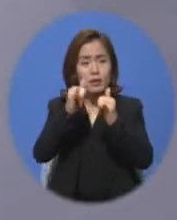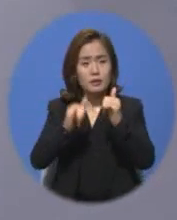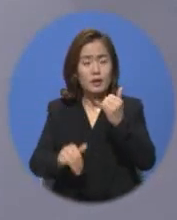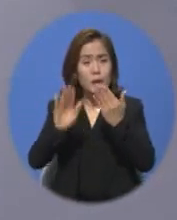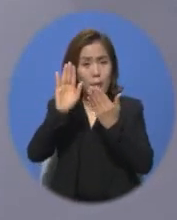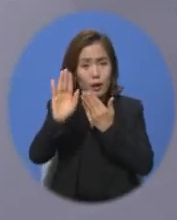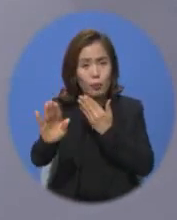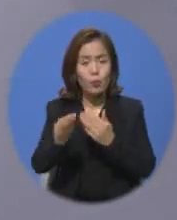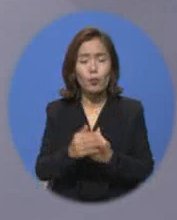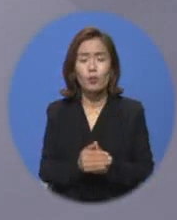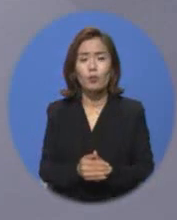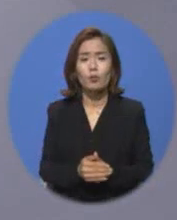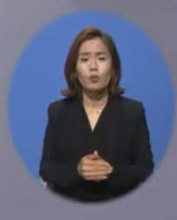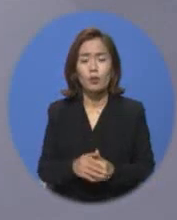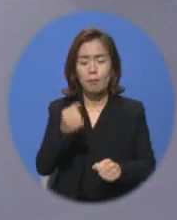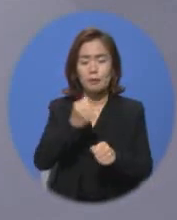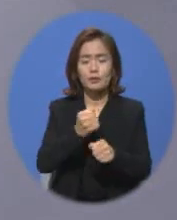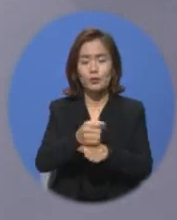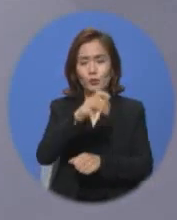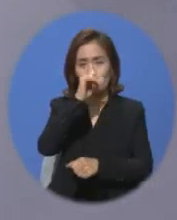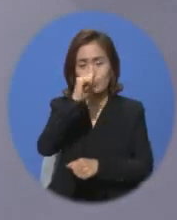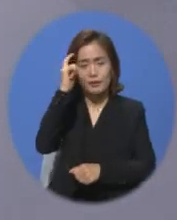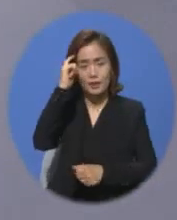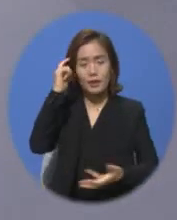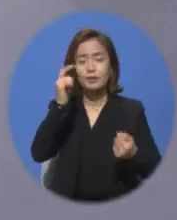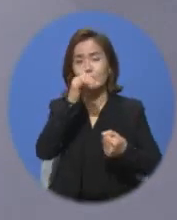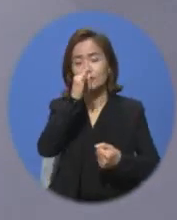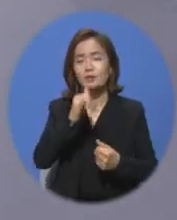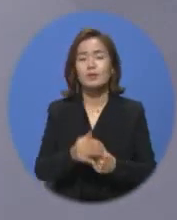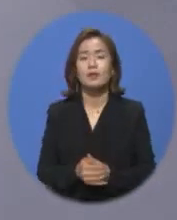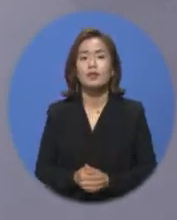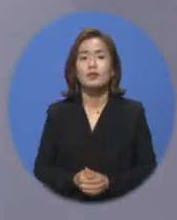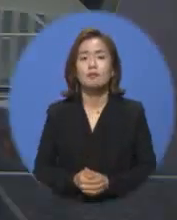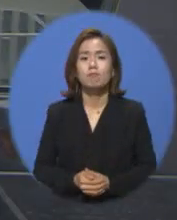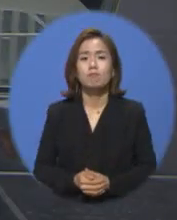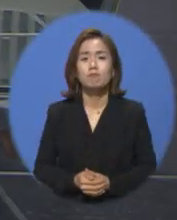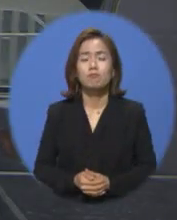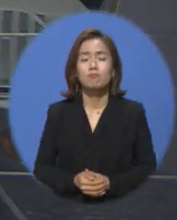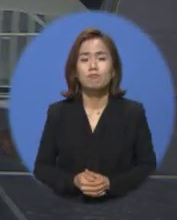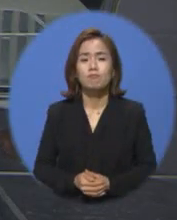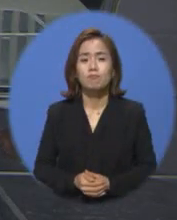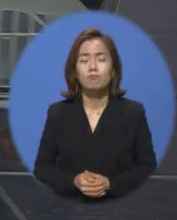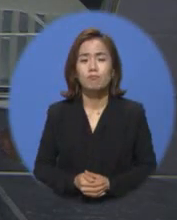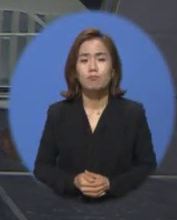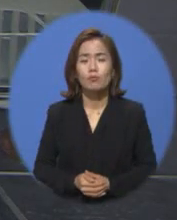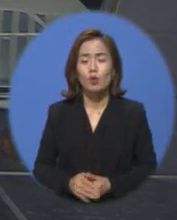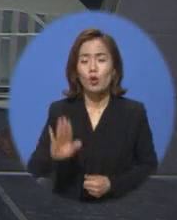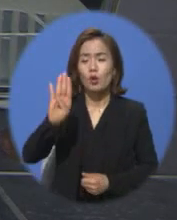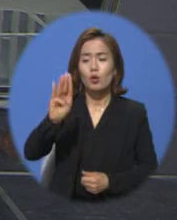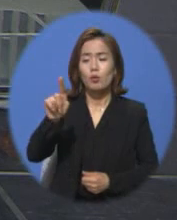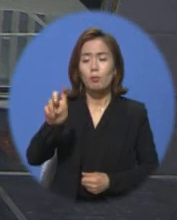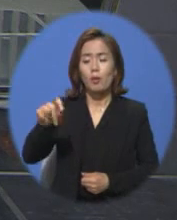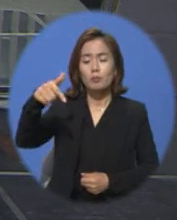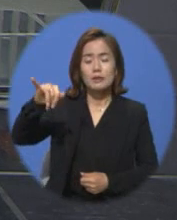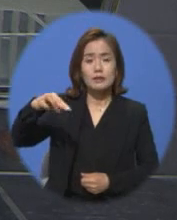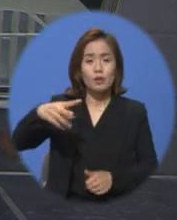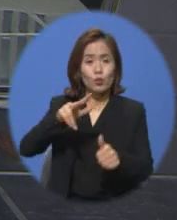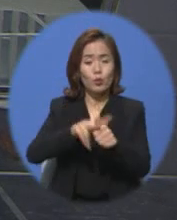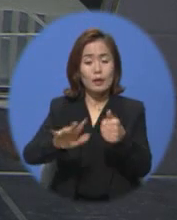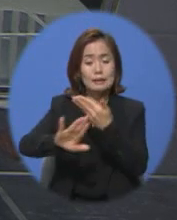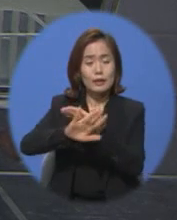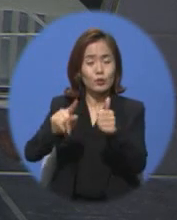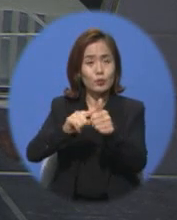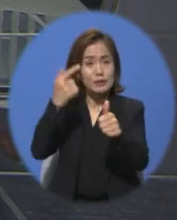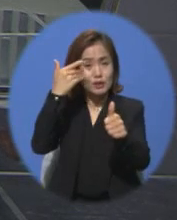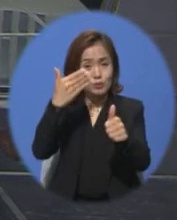향후100년을내다보는비전을가지고건물을지을수있기를진심으로바랍니다 . 예.감사합니다.예.이제범 기철후보자가질문할수